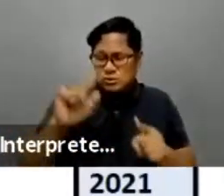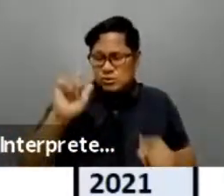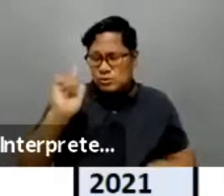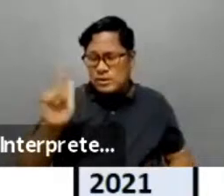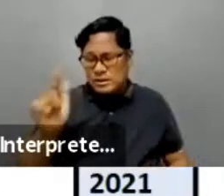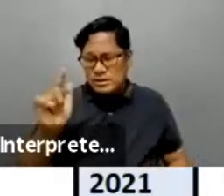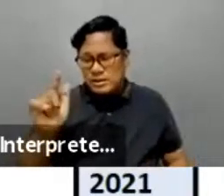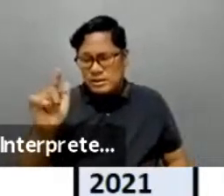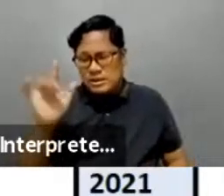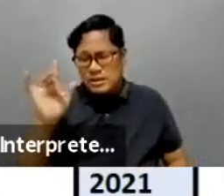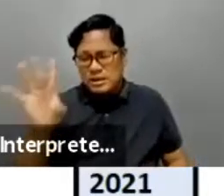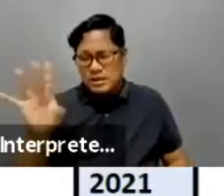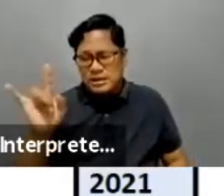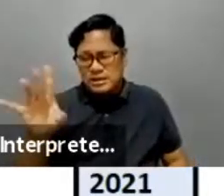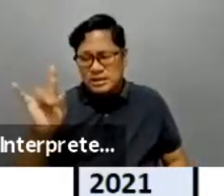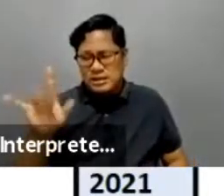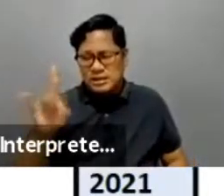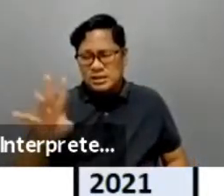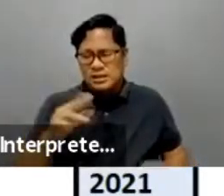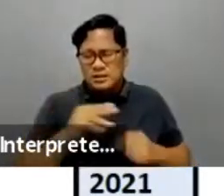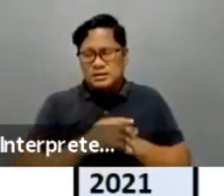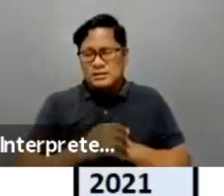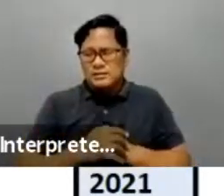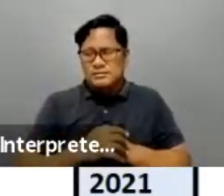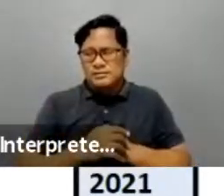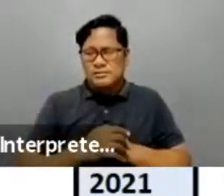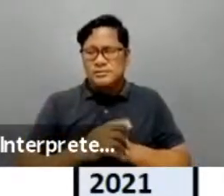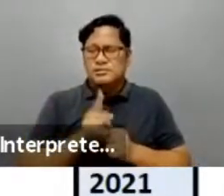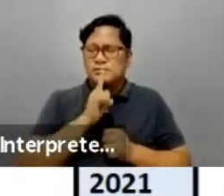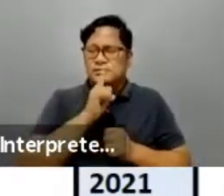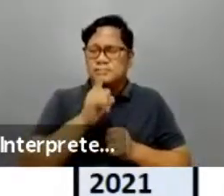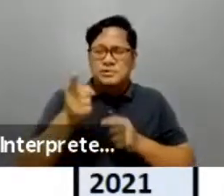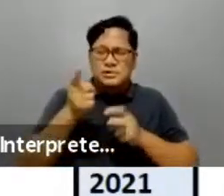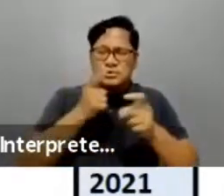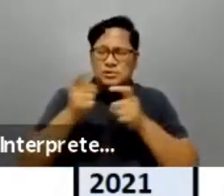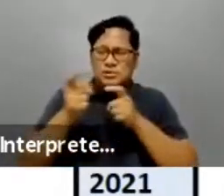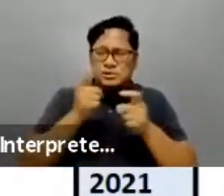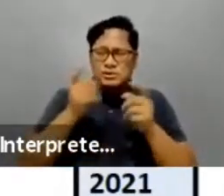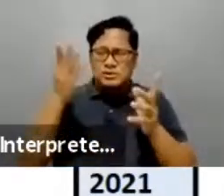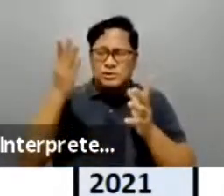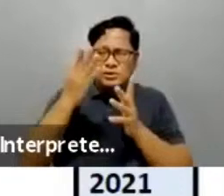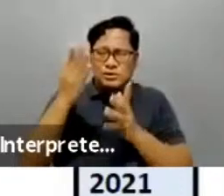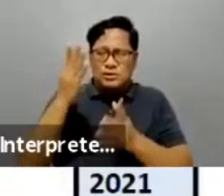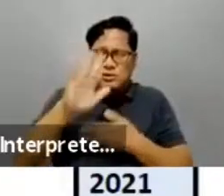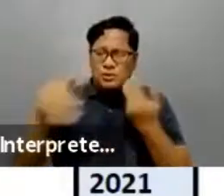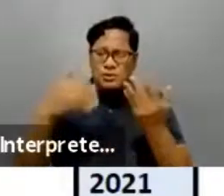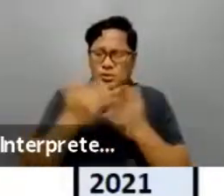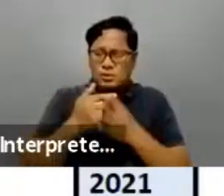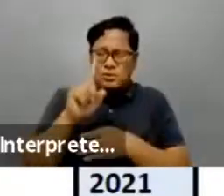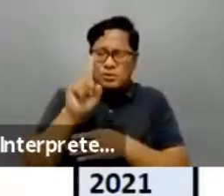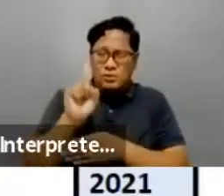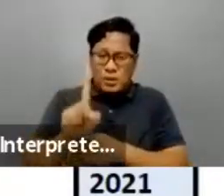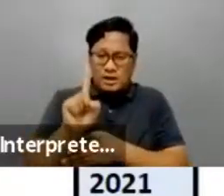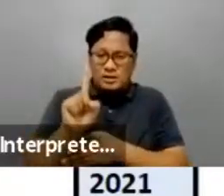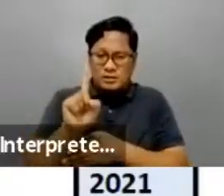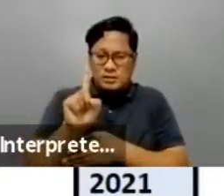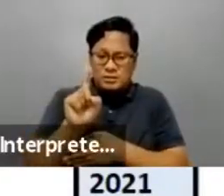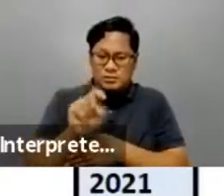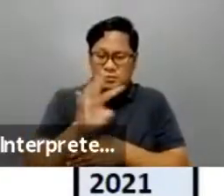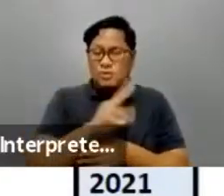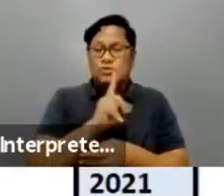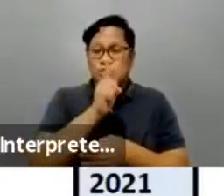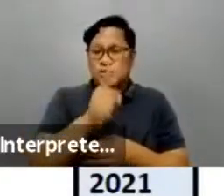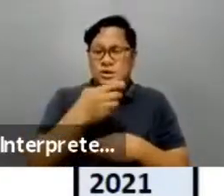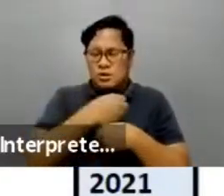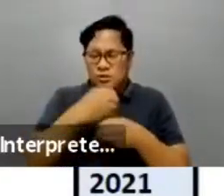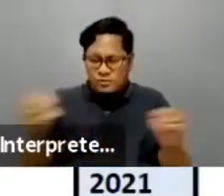2020 ay nasa ilalim tayo ng one form of or another of the